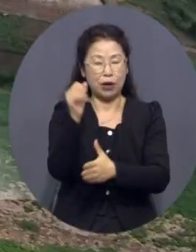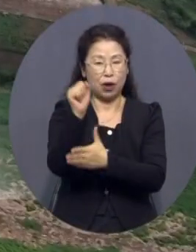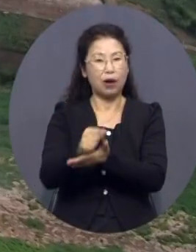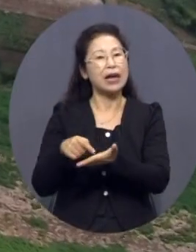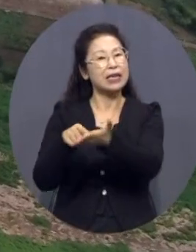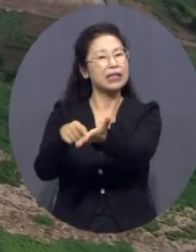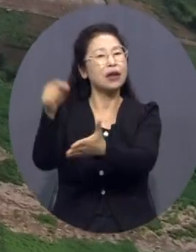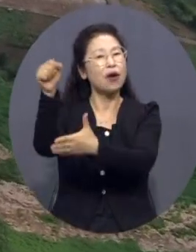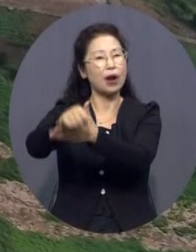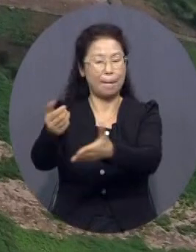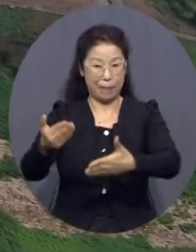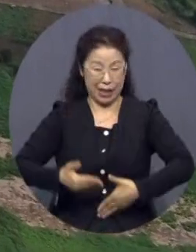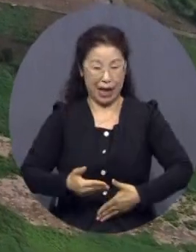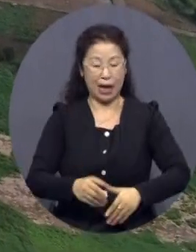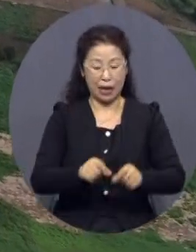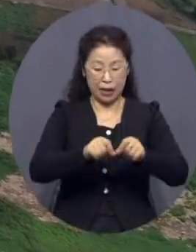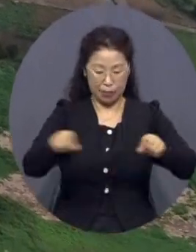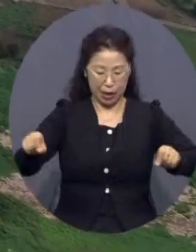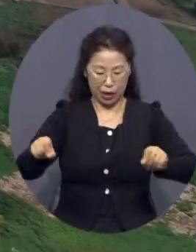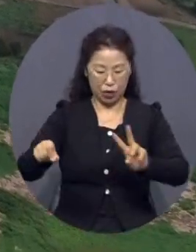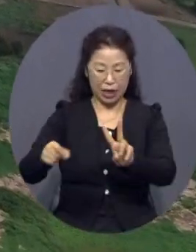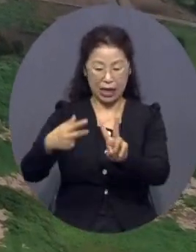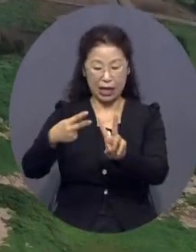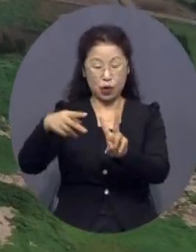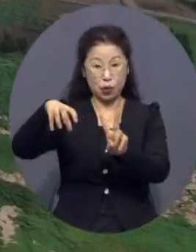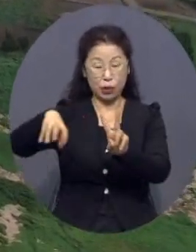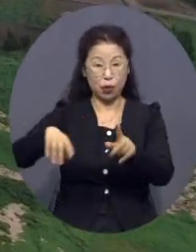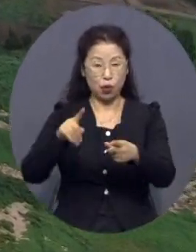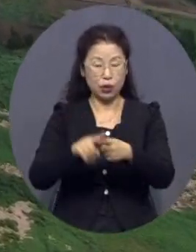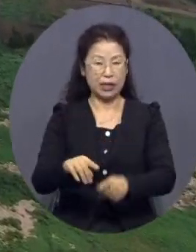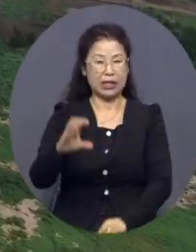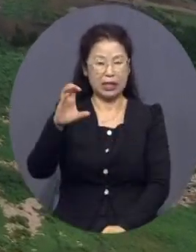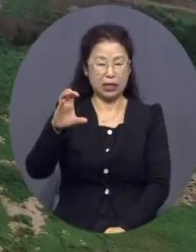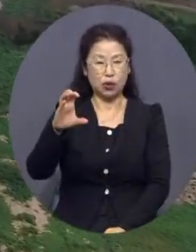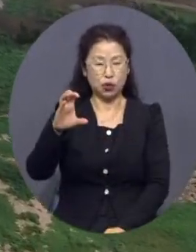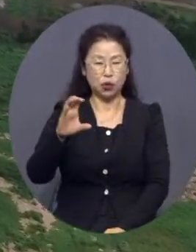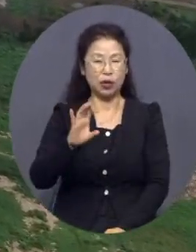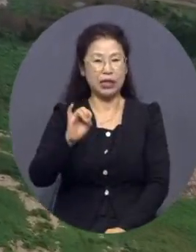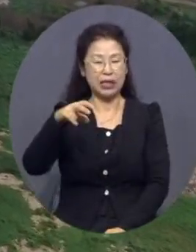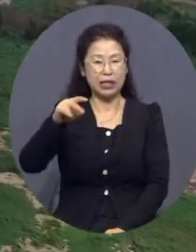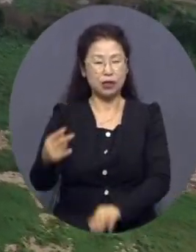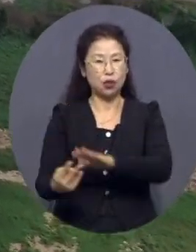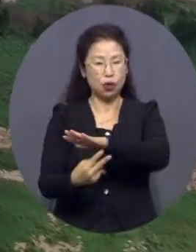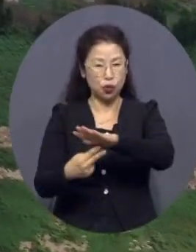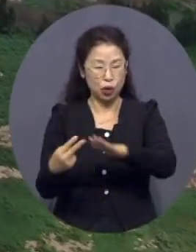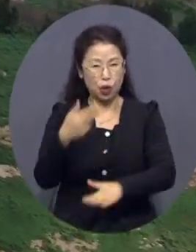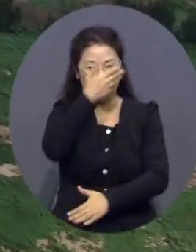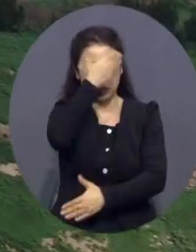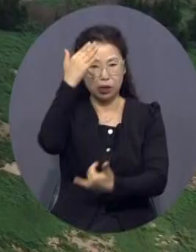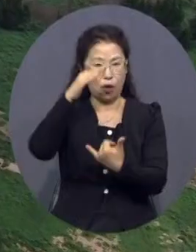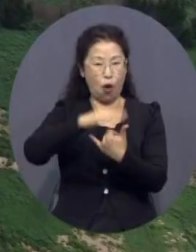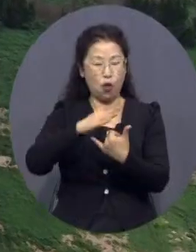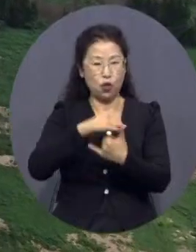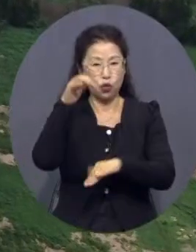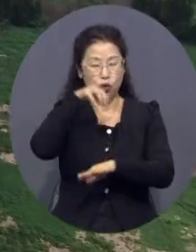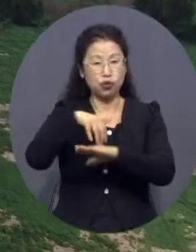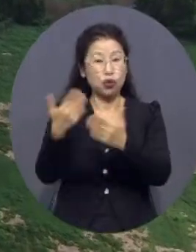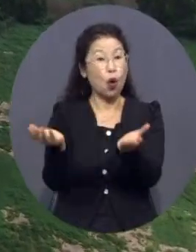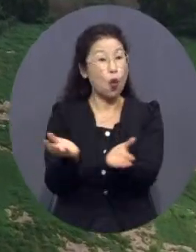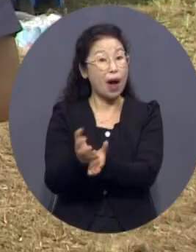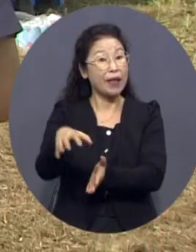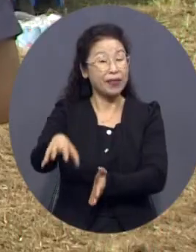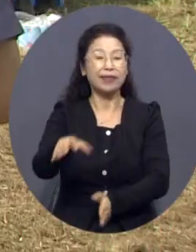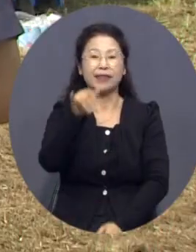받았습니다. 반경 2km 안에는 천주교 성이시돌 요양원과 청소년 수련시설이 운영되고